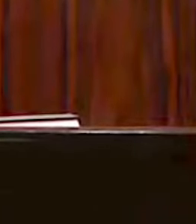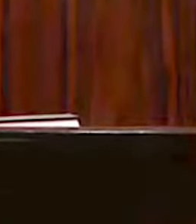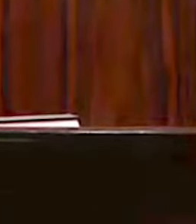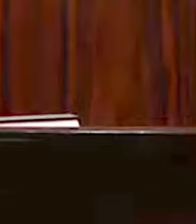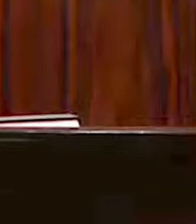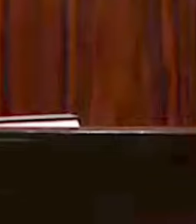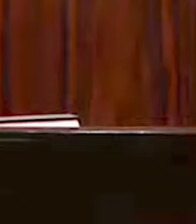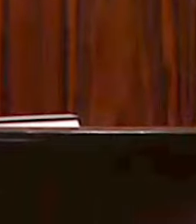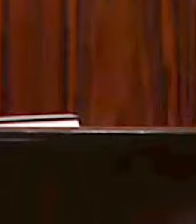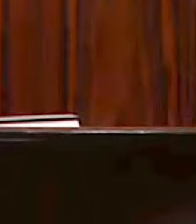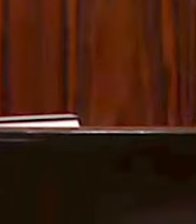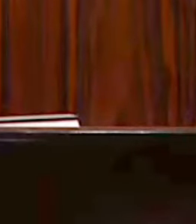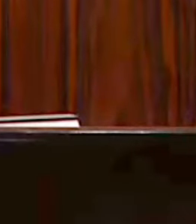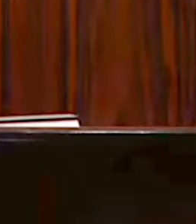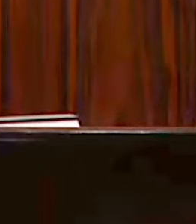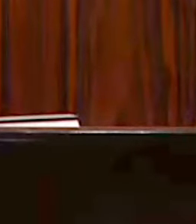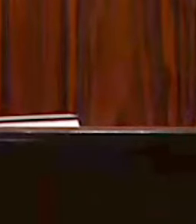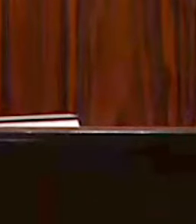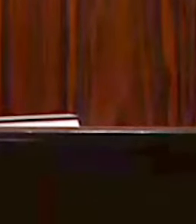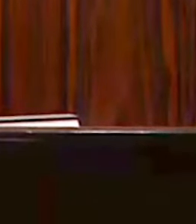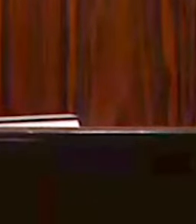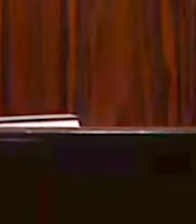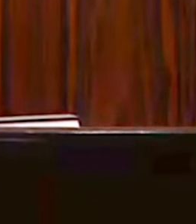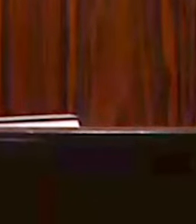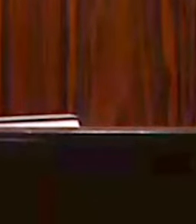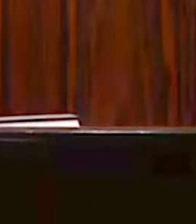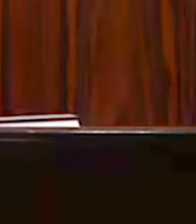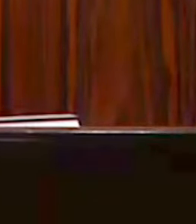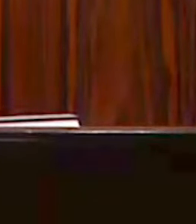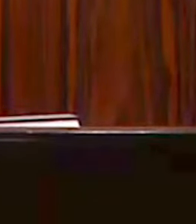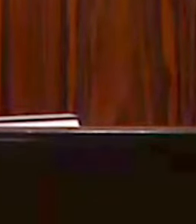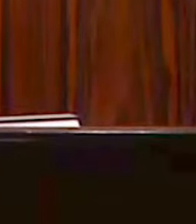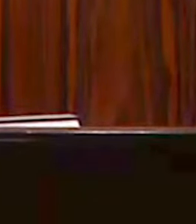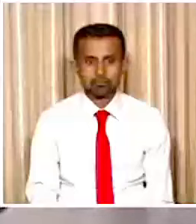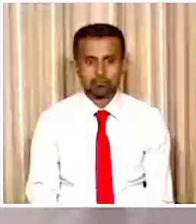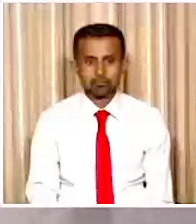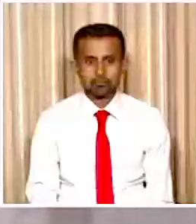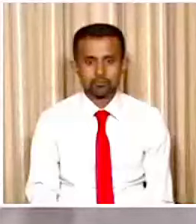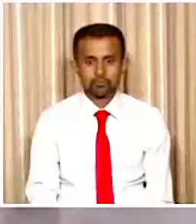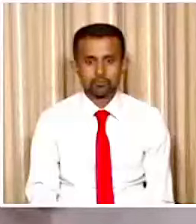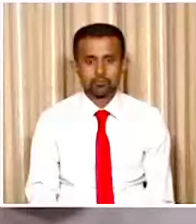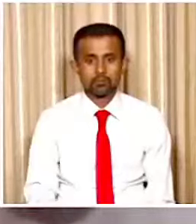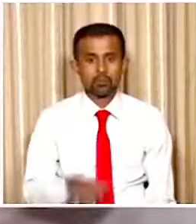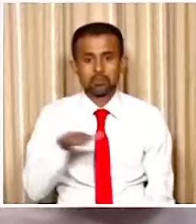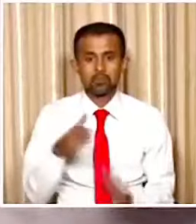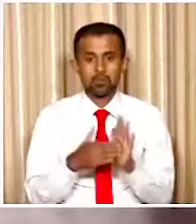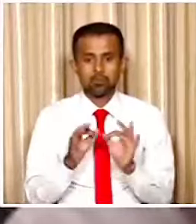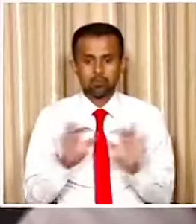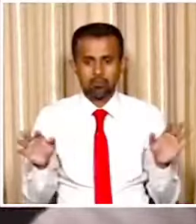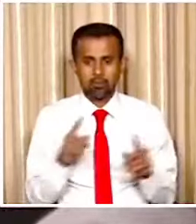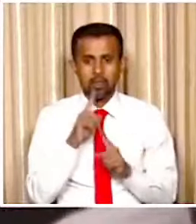garu mantrama stuti garu sabhapathumani den atta washen me samaja madhya gana katha karanakota oba